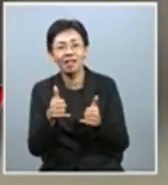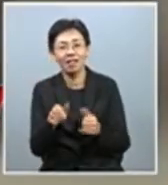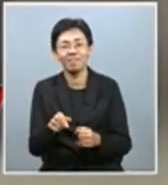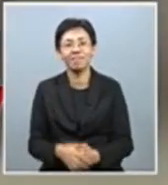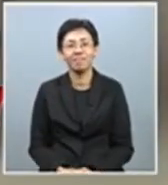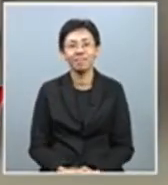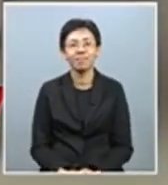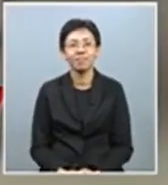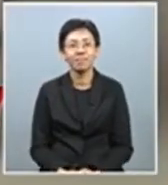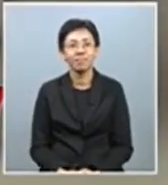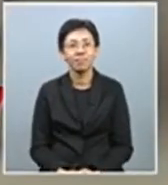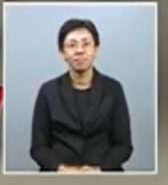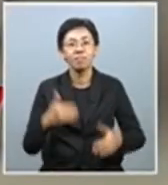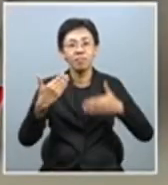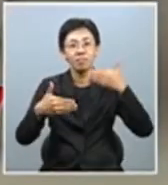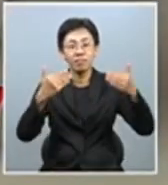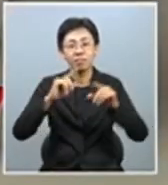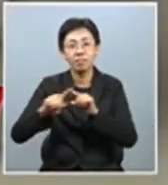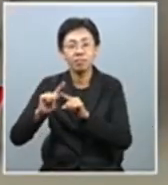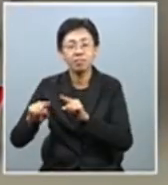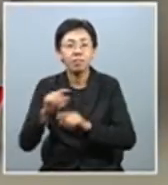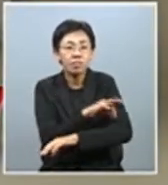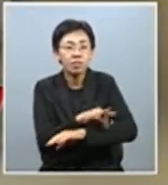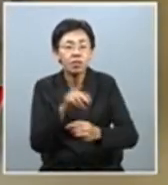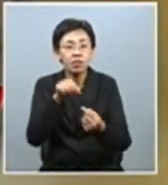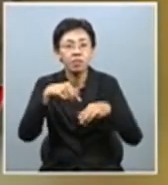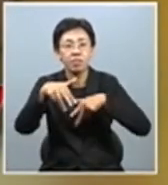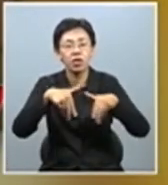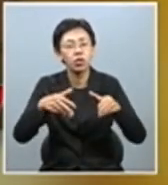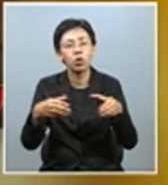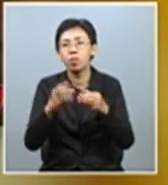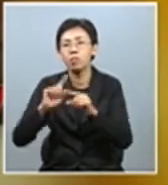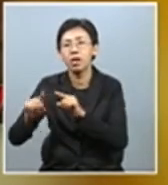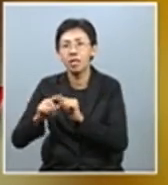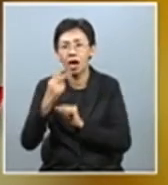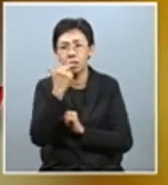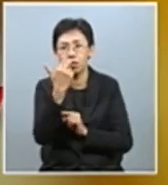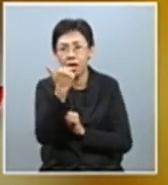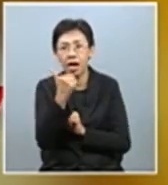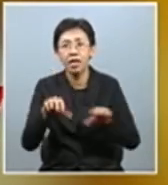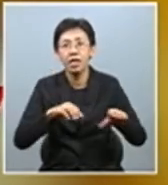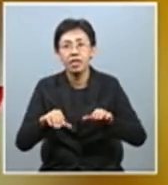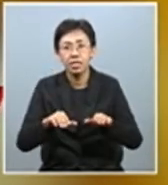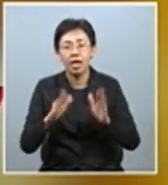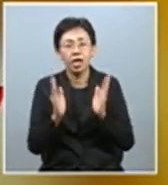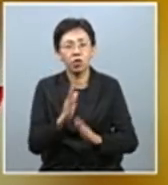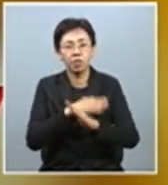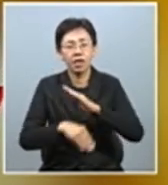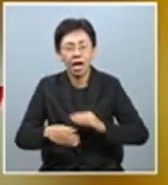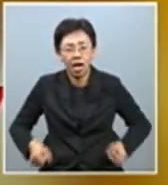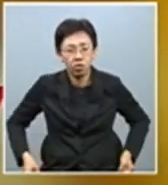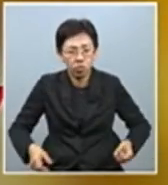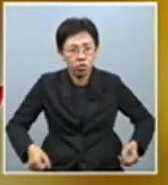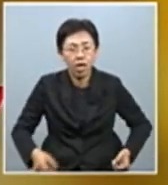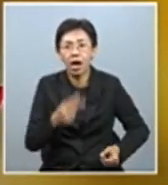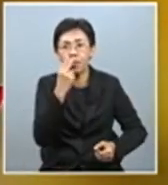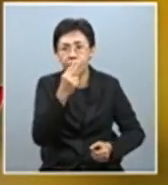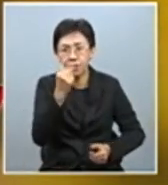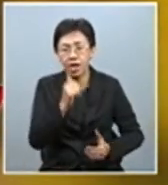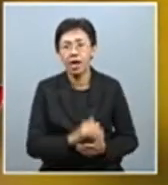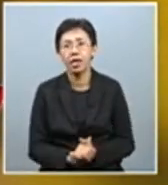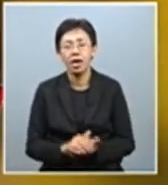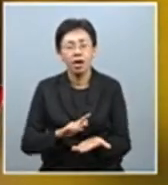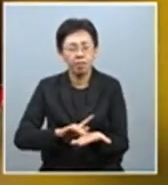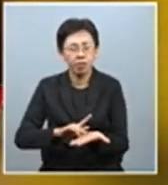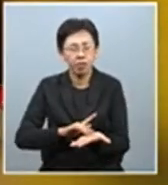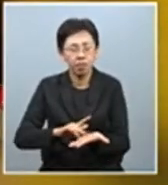สำหรับส่วนนิทรรศการทั้งหมดออกแบบให้รองรับประชาชนทุกกลุ่มนะครับมีการจัดวางระดับสำหรับผู้พิการนั่งวีลแชร์มีอักษรเบลและ